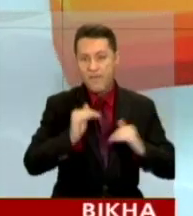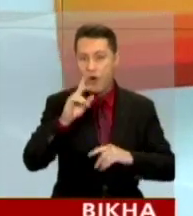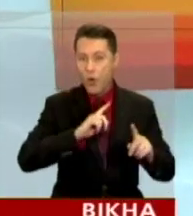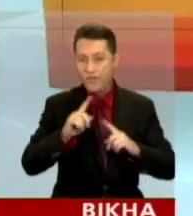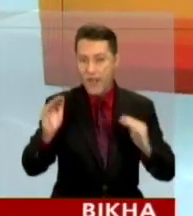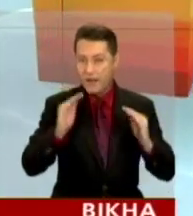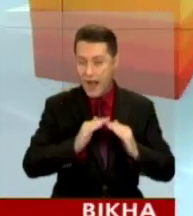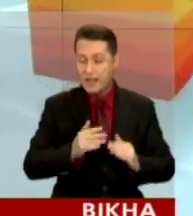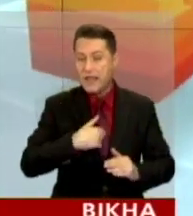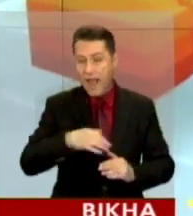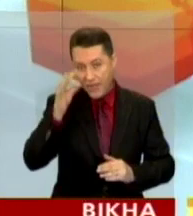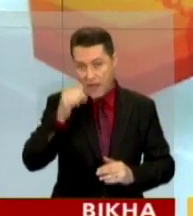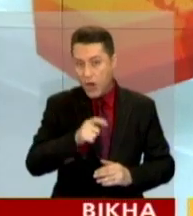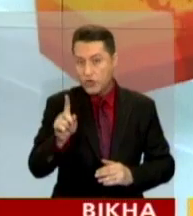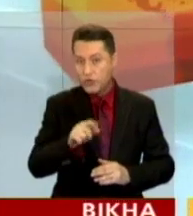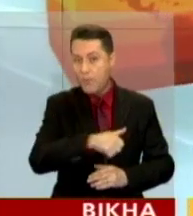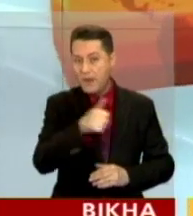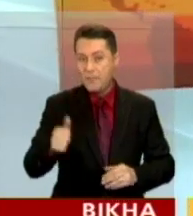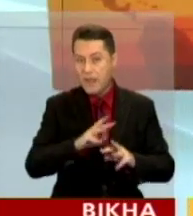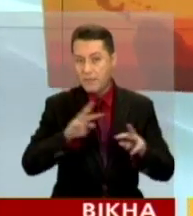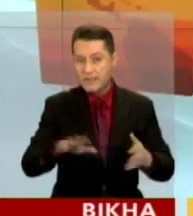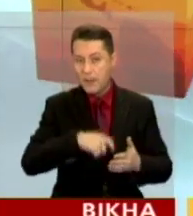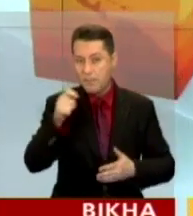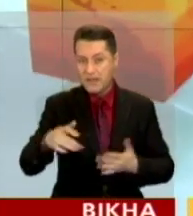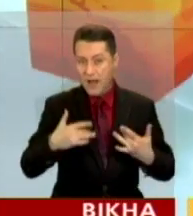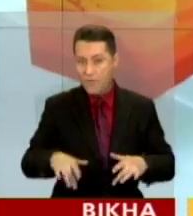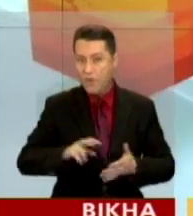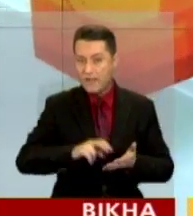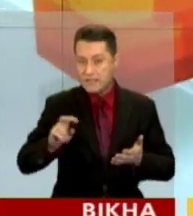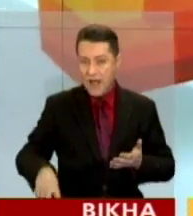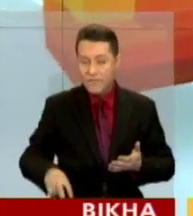Я нагадаю, що прем'єр-міністр подав у відставку, а Рада скасувала скандальні закони.